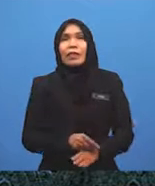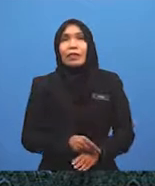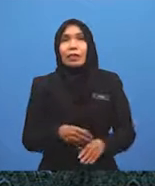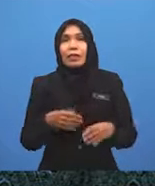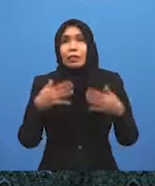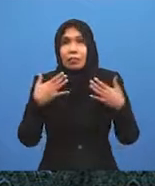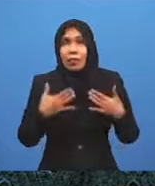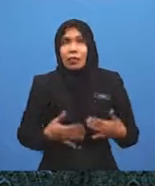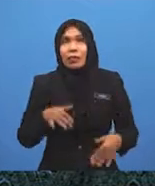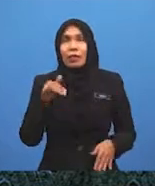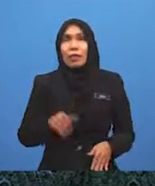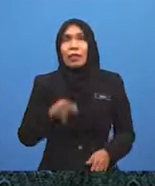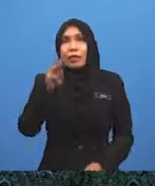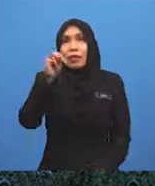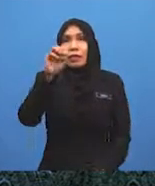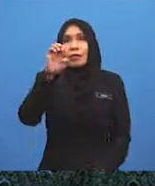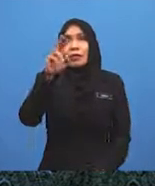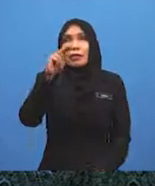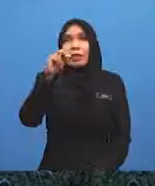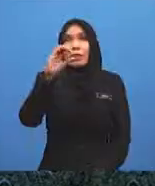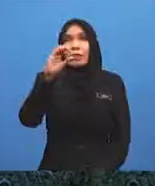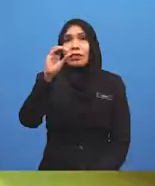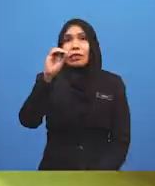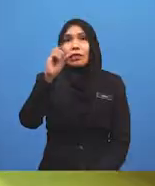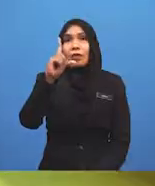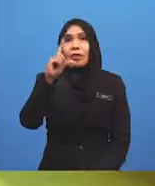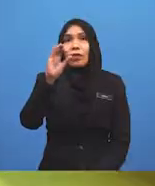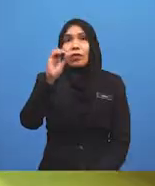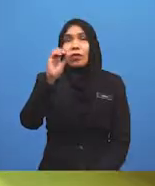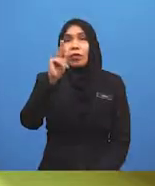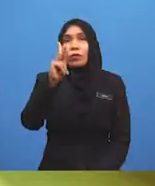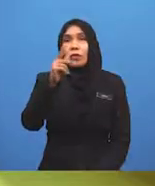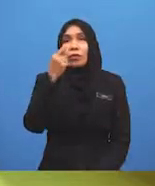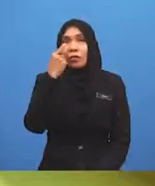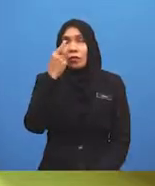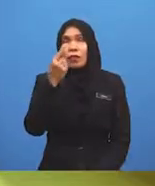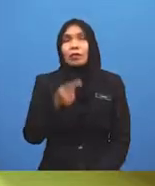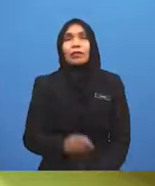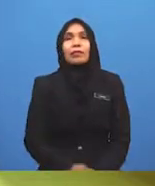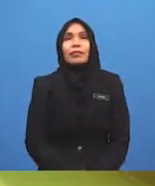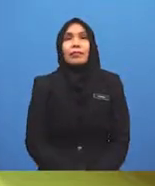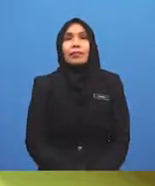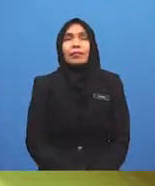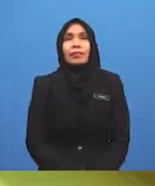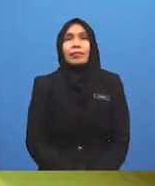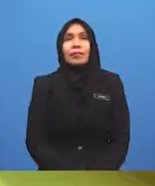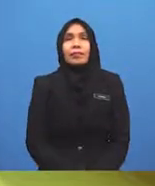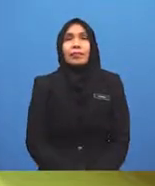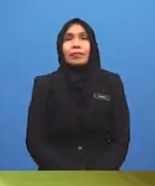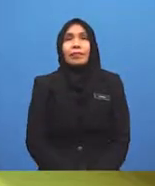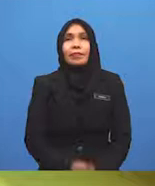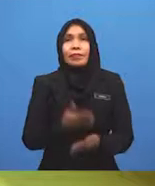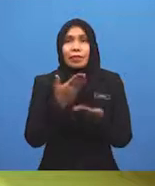mata ataupun pakaian yang mengandungi perkataan yang tidak senonoh.